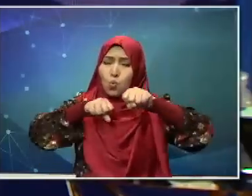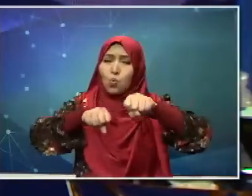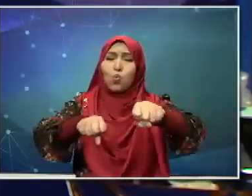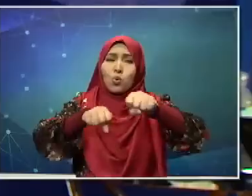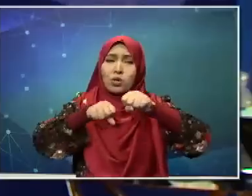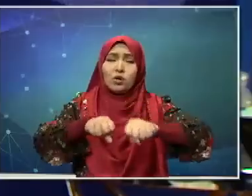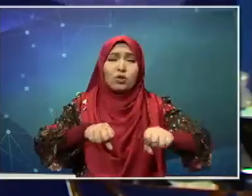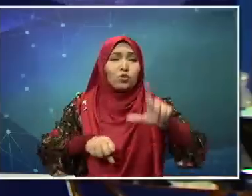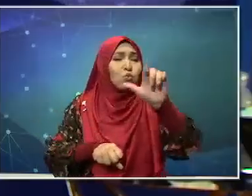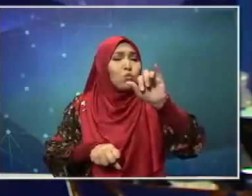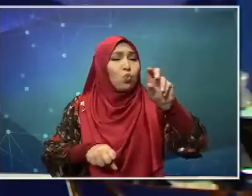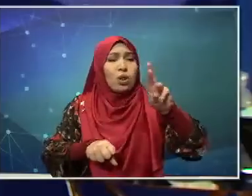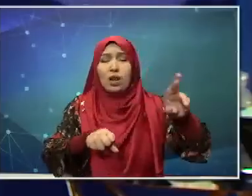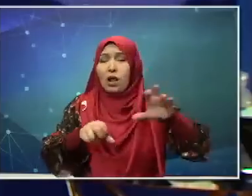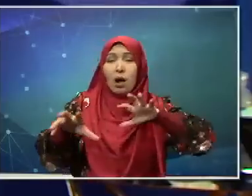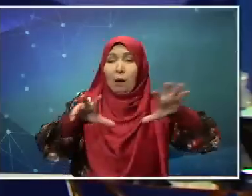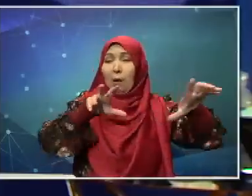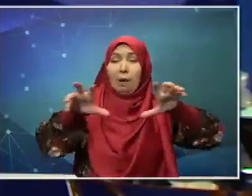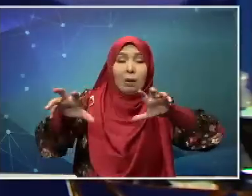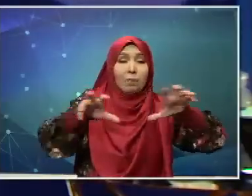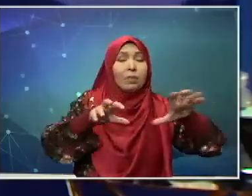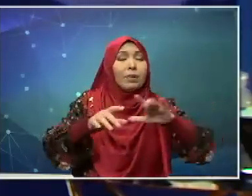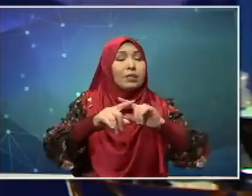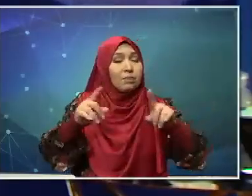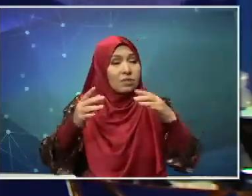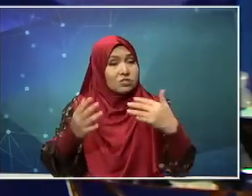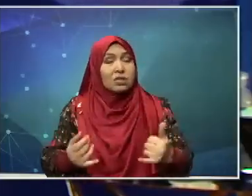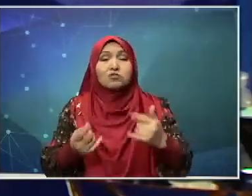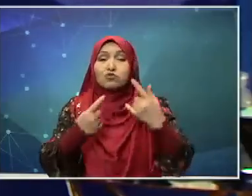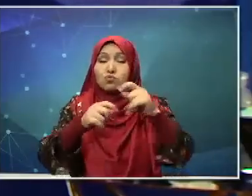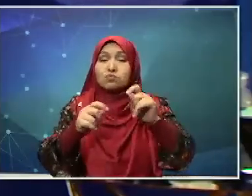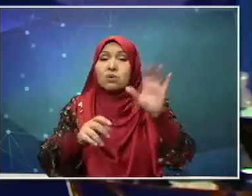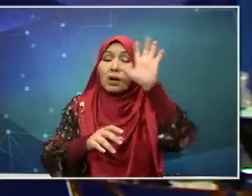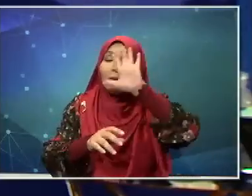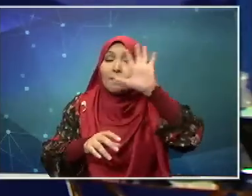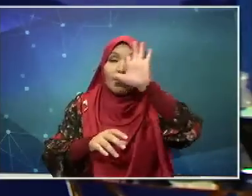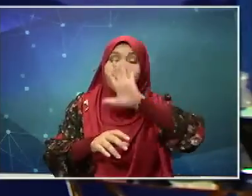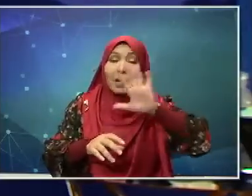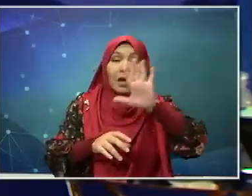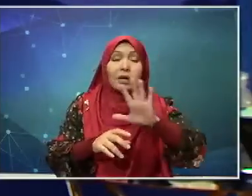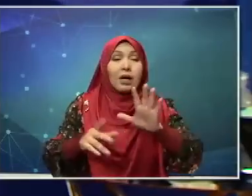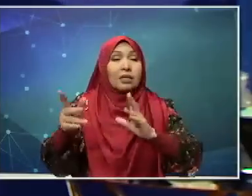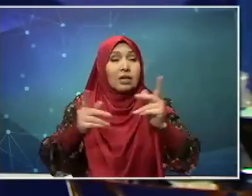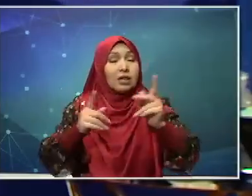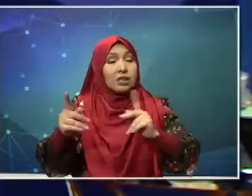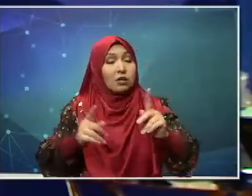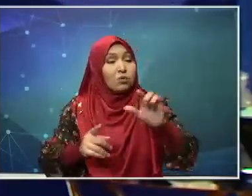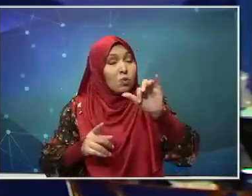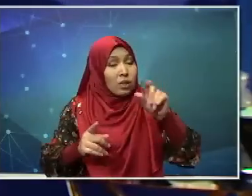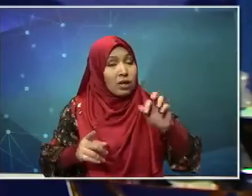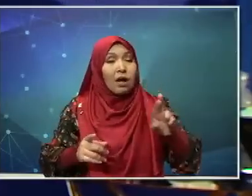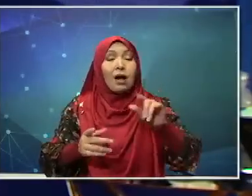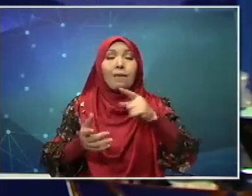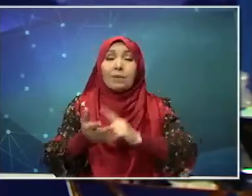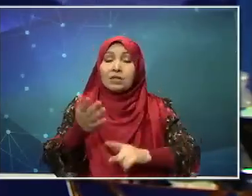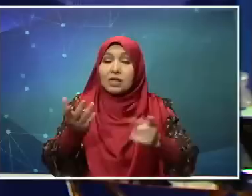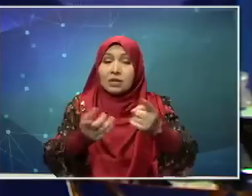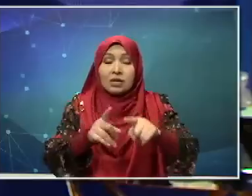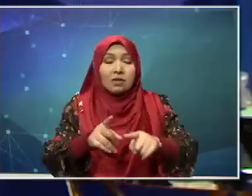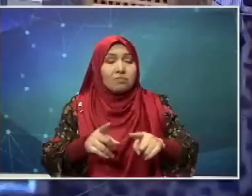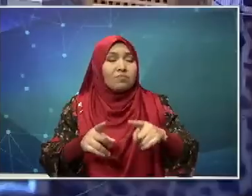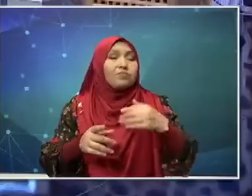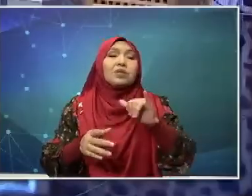udah tua saja kita dahulukan bola Club zaman sekarang Coba bayangkan kalau crypto kita beliau memohon aku jadi ketemu orang-orang jadi